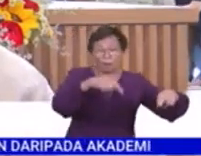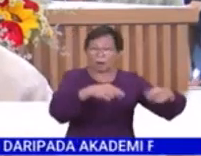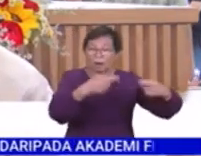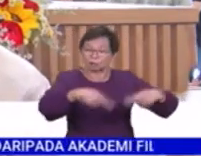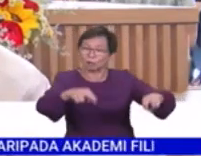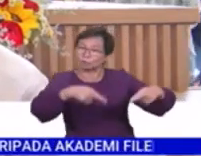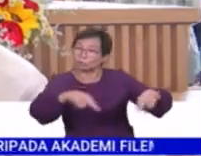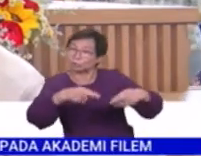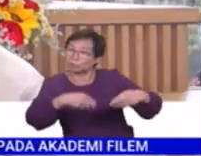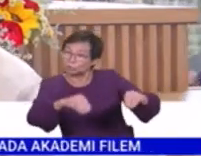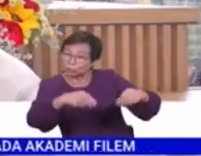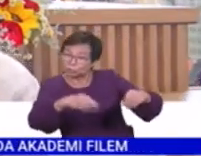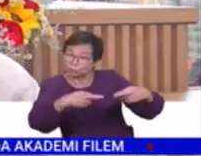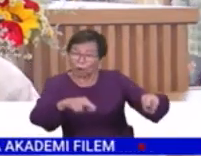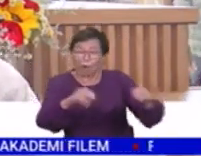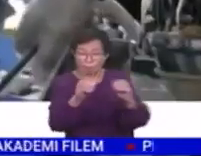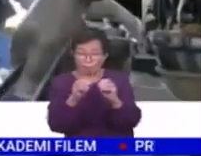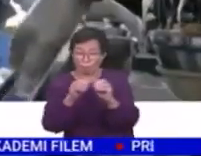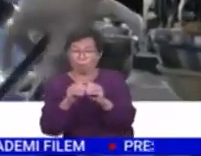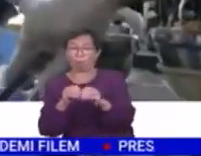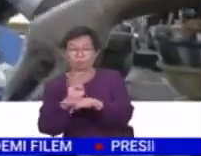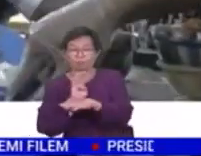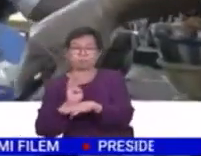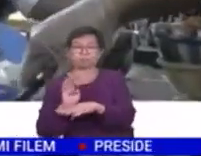lebih lebih banyak.